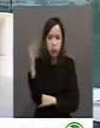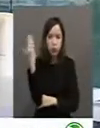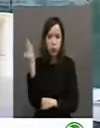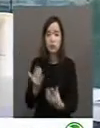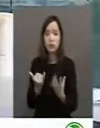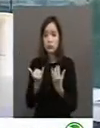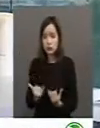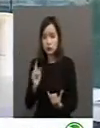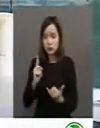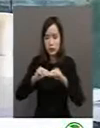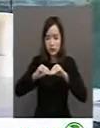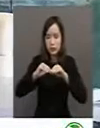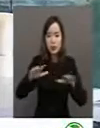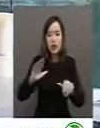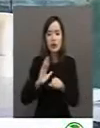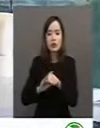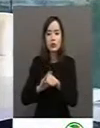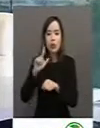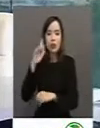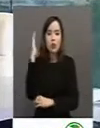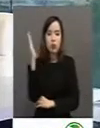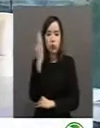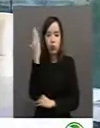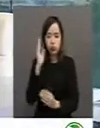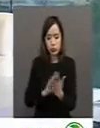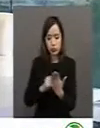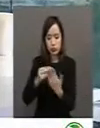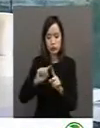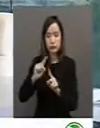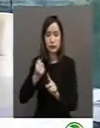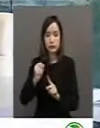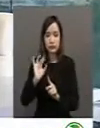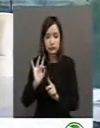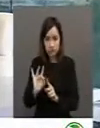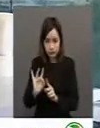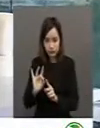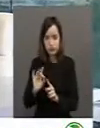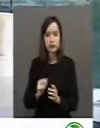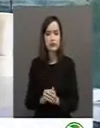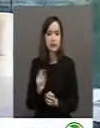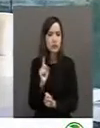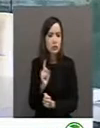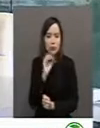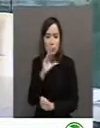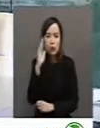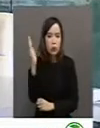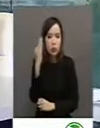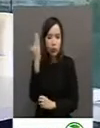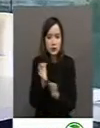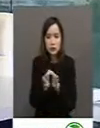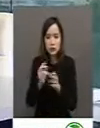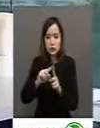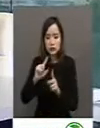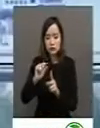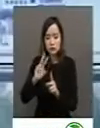างล่าสุดนะคะมีประกาศออกมาจากกรมอุตุนิยมวิทยาเป็นฉบับที่18ค่ะเรื่องของสภาพอากาศชี้แจงวันที่26กุม